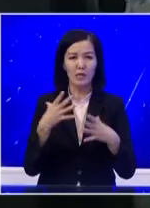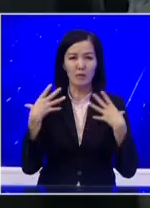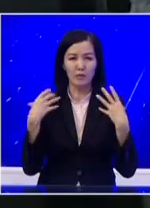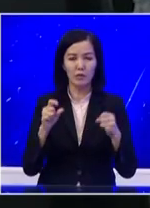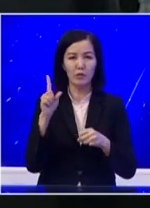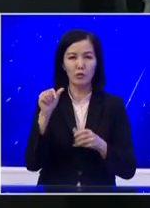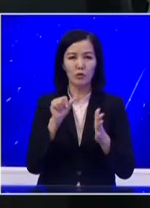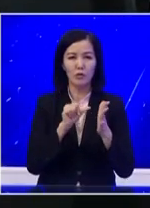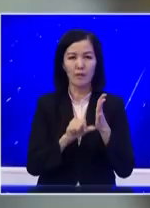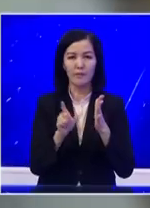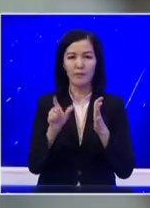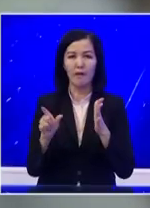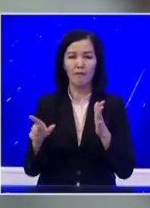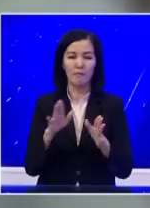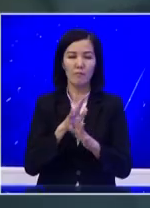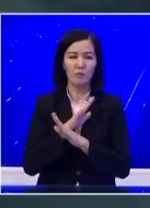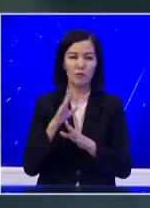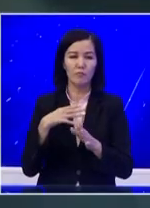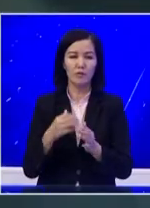тағы 160-қа жуық адам көз жұмды.